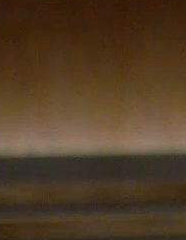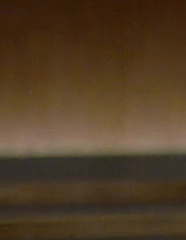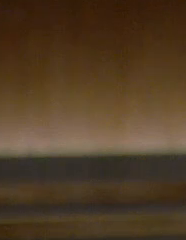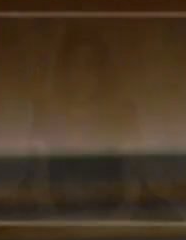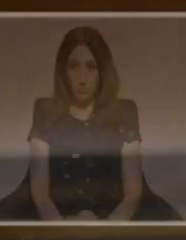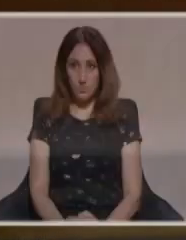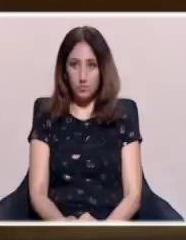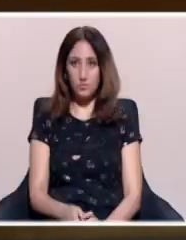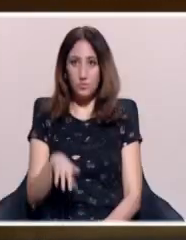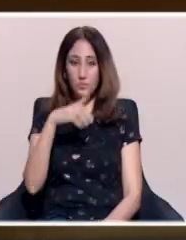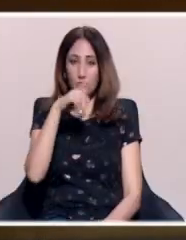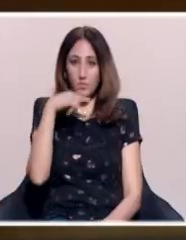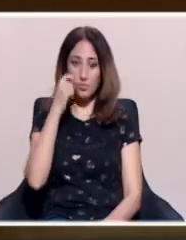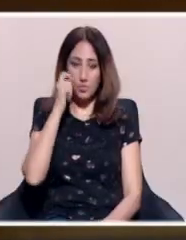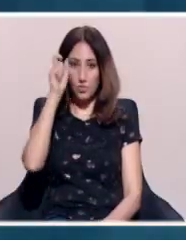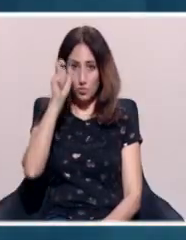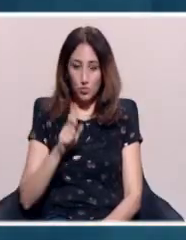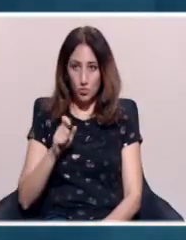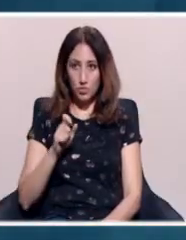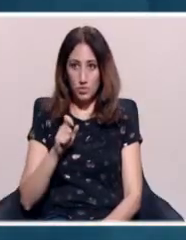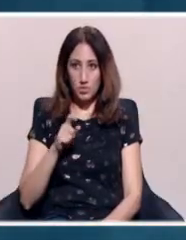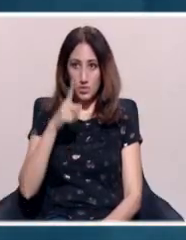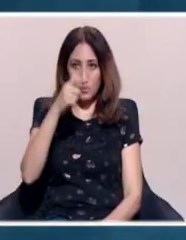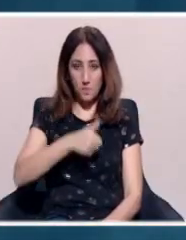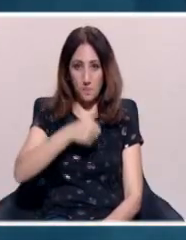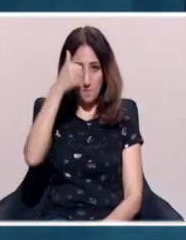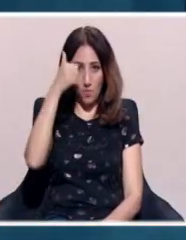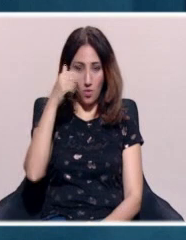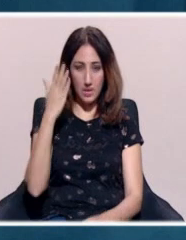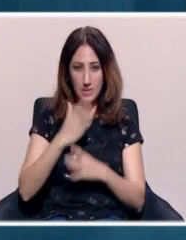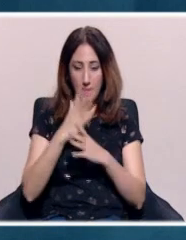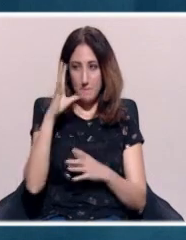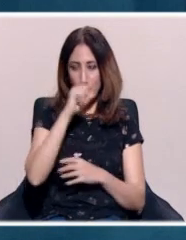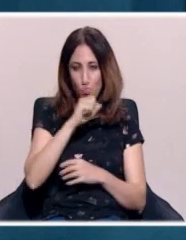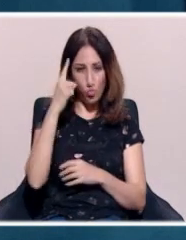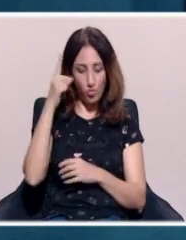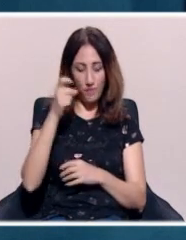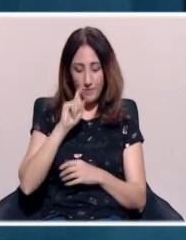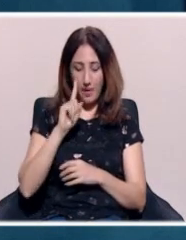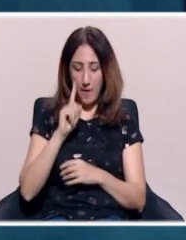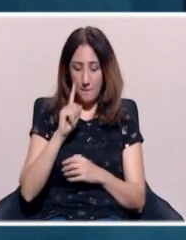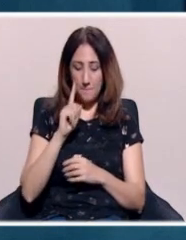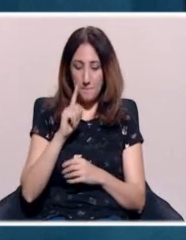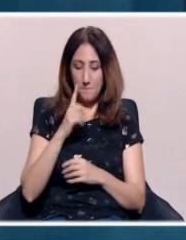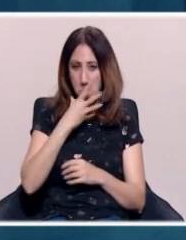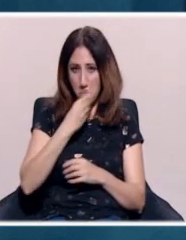هل تتكلم عن الغموض في شخصية بدر هو سر نجاحه؟ لا والله مش الغموض بس اللي في شخصيته، هو شخصية